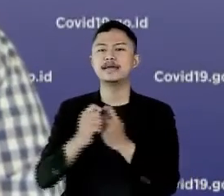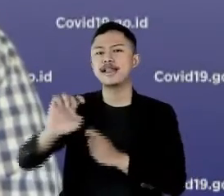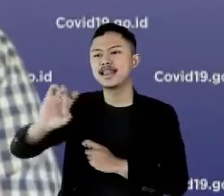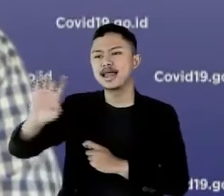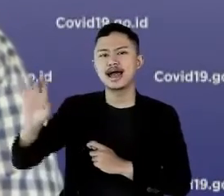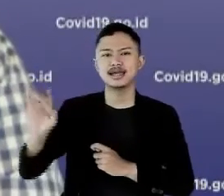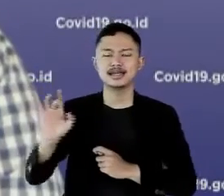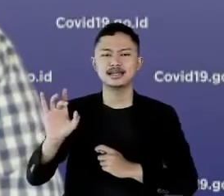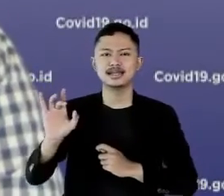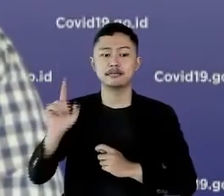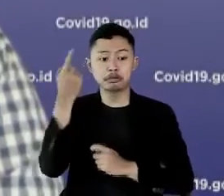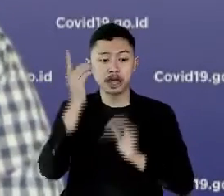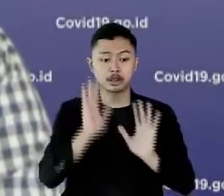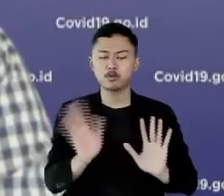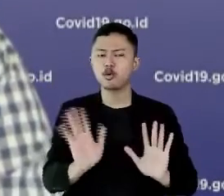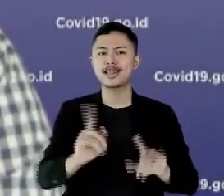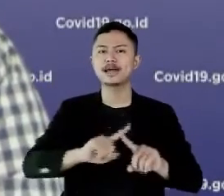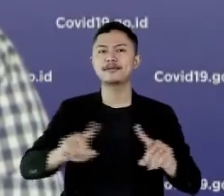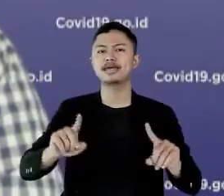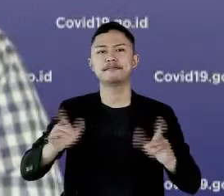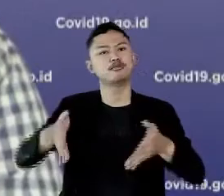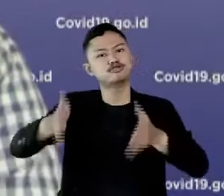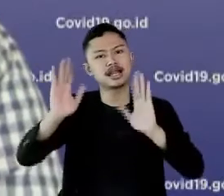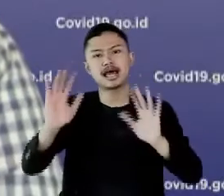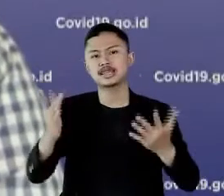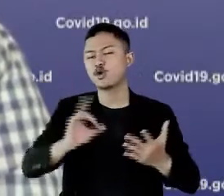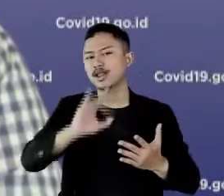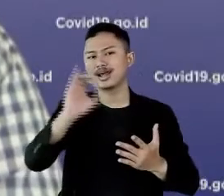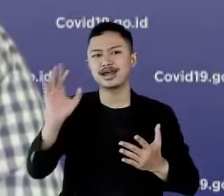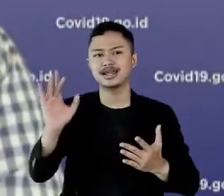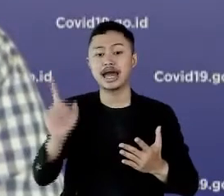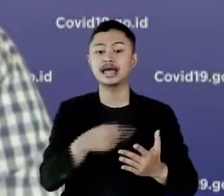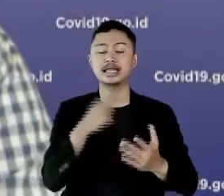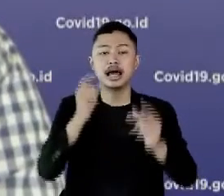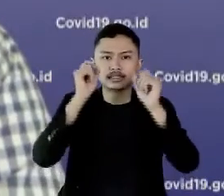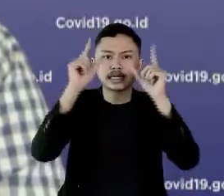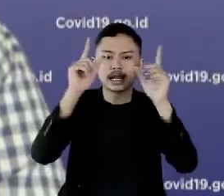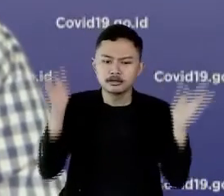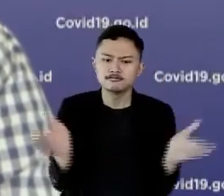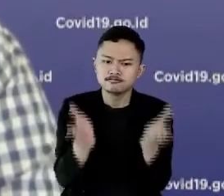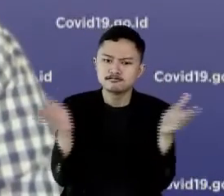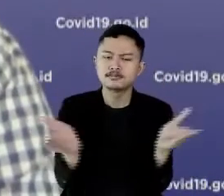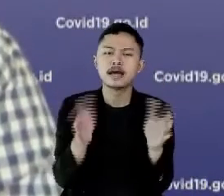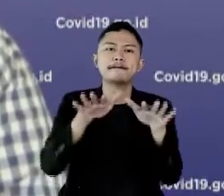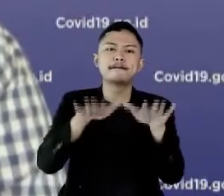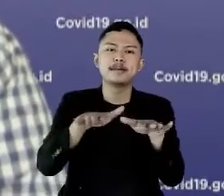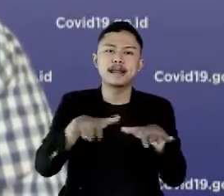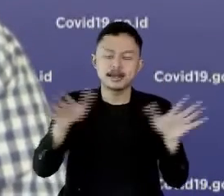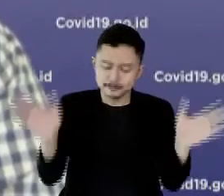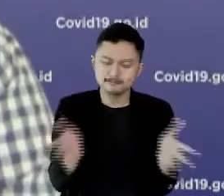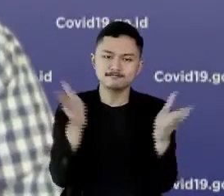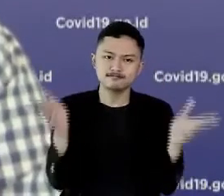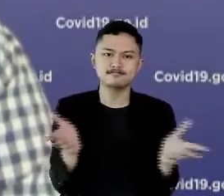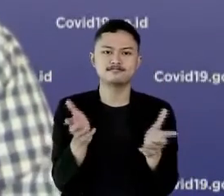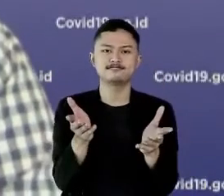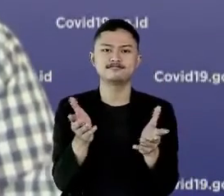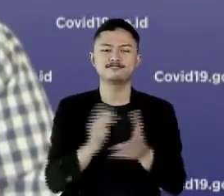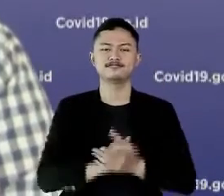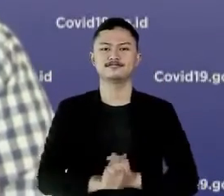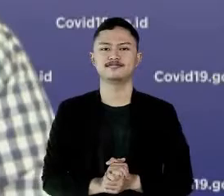luar gitu ya. Selain kemudian kita mencoba pelan-pelan membangun kesadaran. Dan menurut saya ini harus